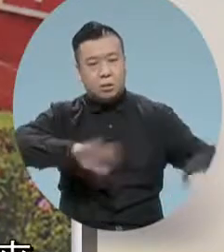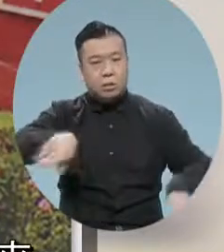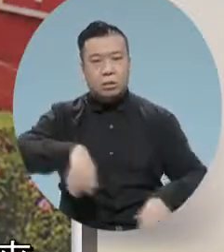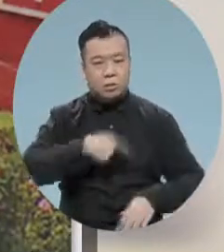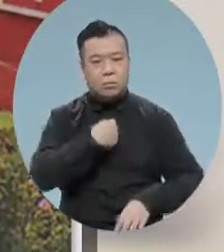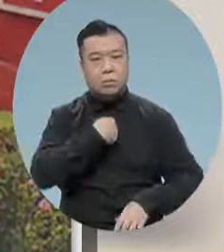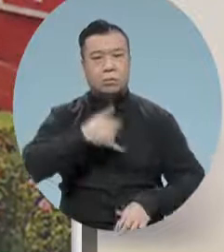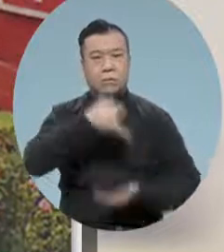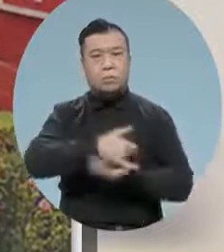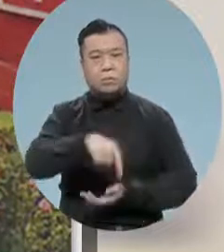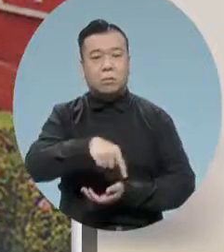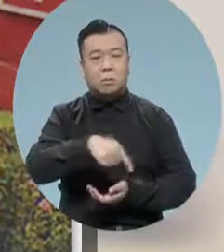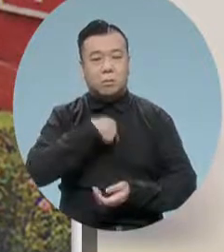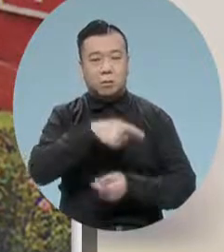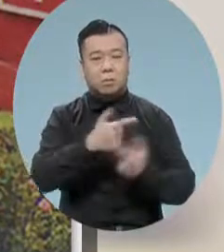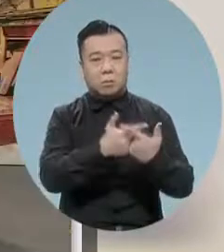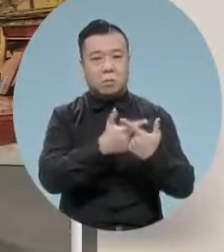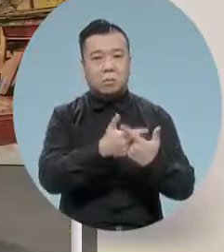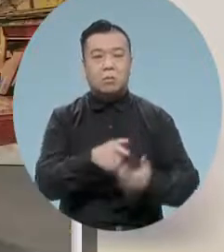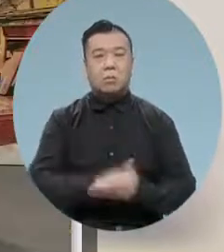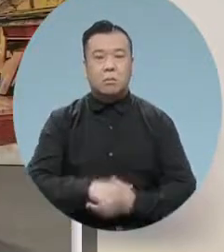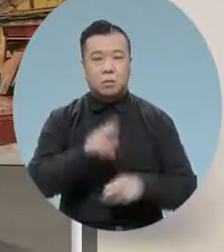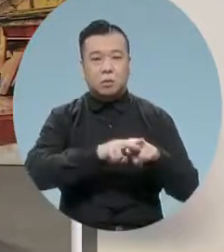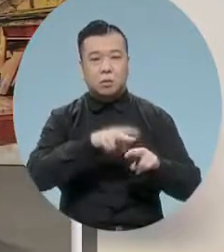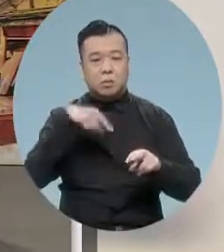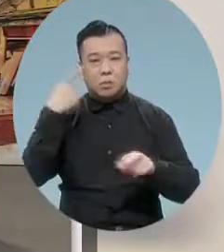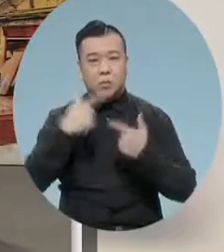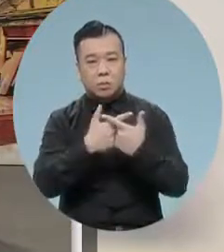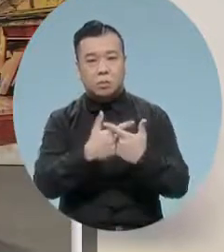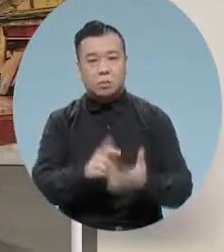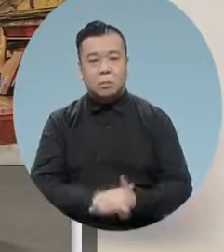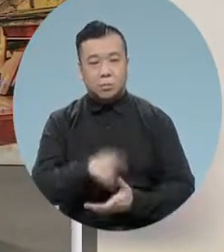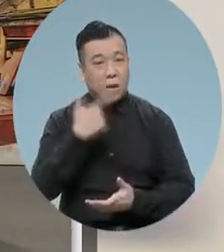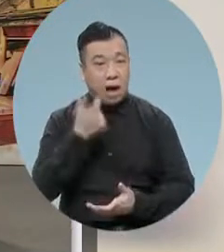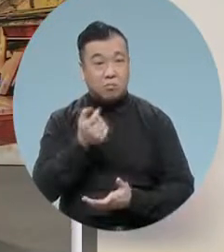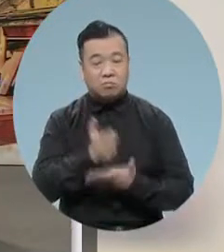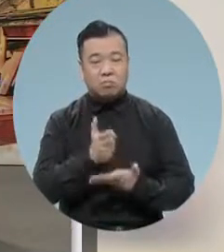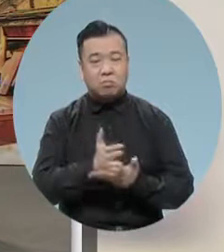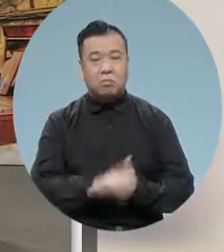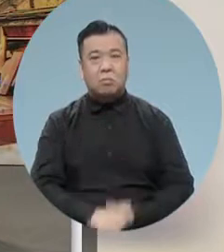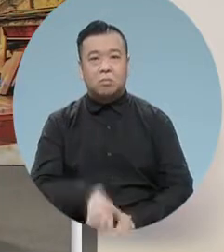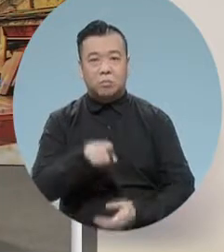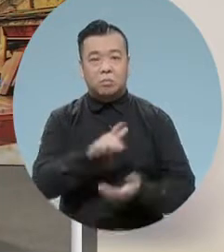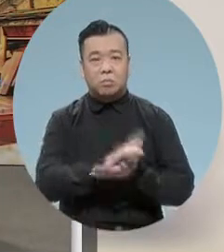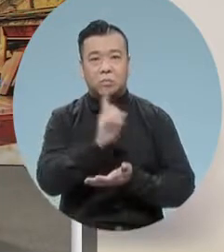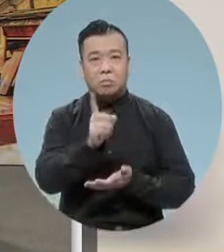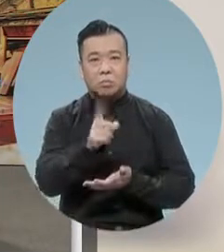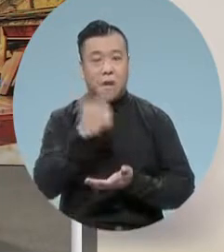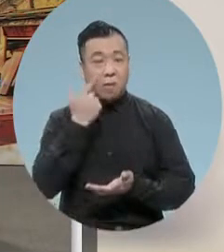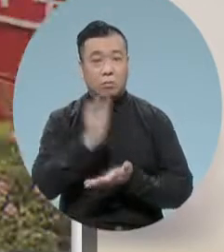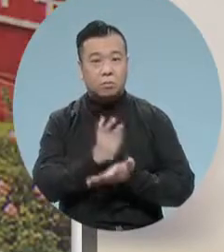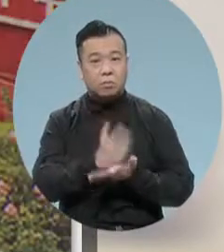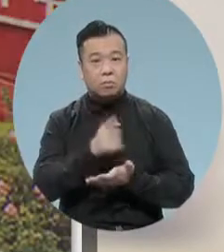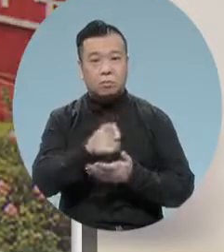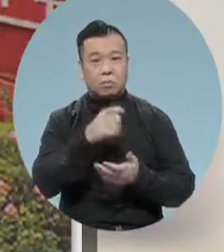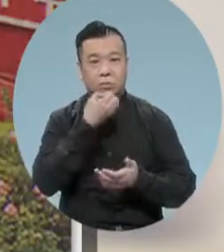哋嚟咁樣樣，因為呢個資格賽嘅問題嚇，中美對決唔簡單，唔係對於呢一百年嚟講唔簡單，而係